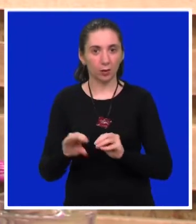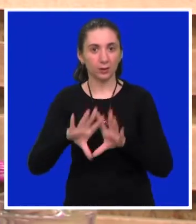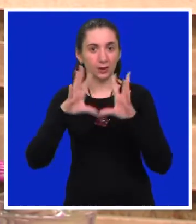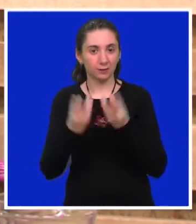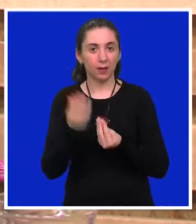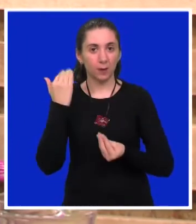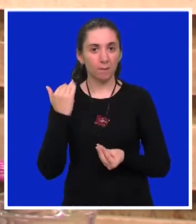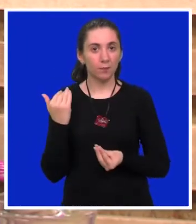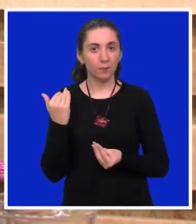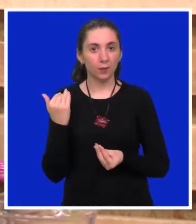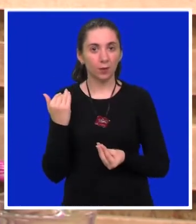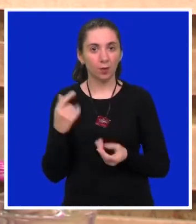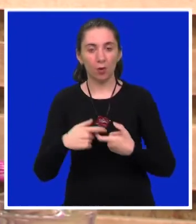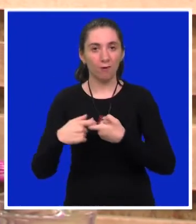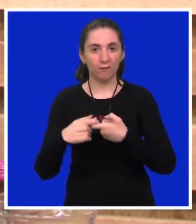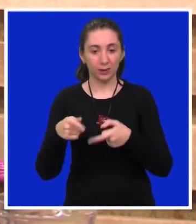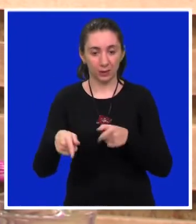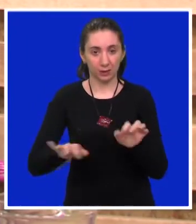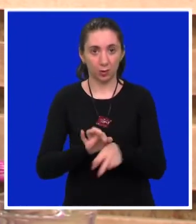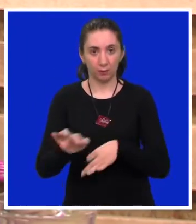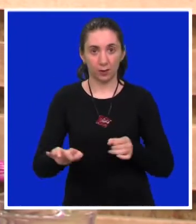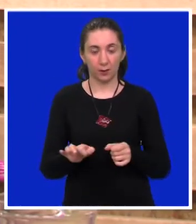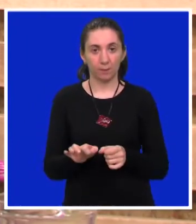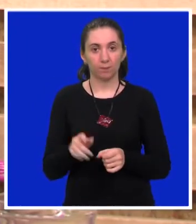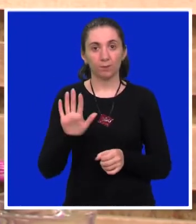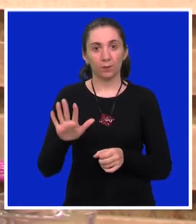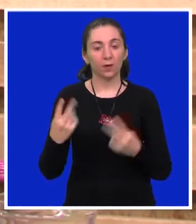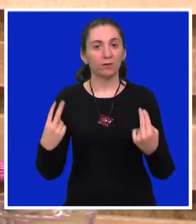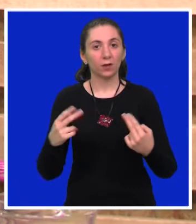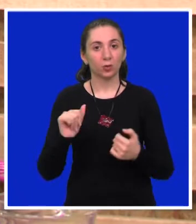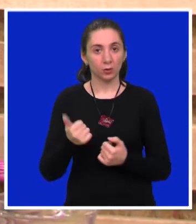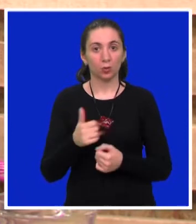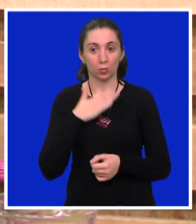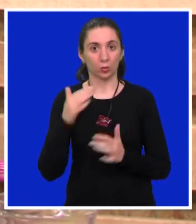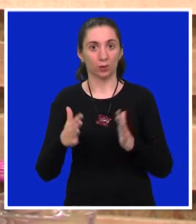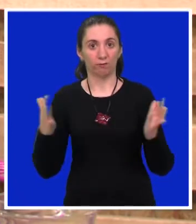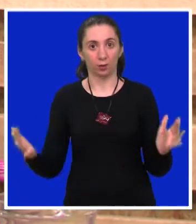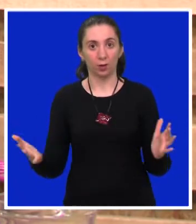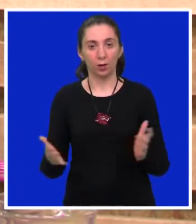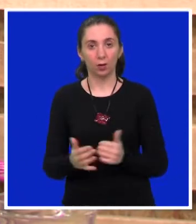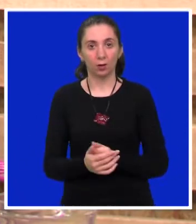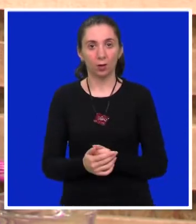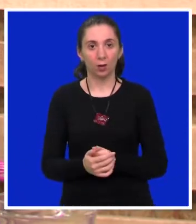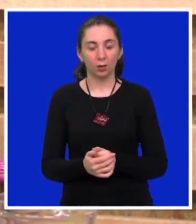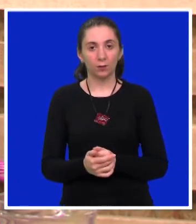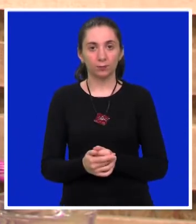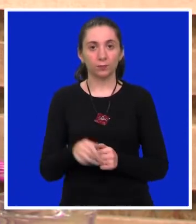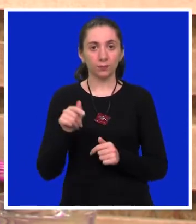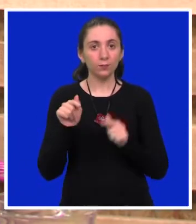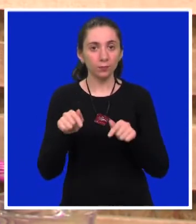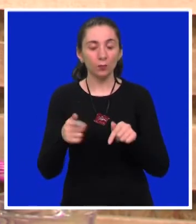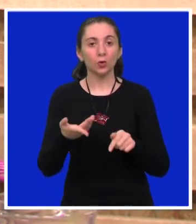je sve bilo zapravo vezano za ovaj projekt. Njegova vrijednost je i dosta velika, za to